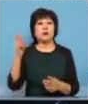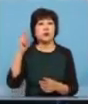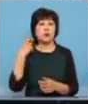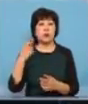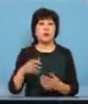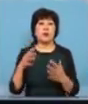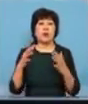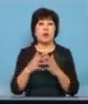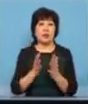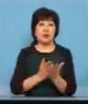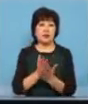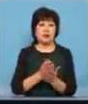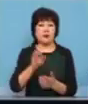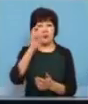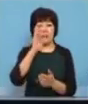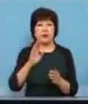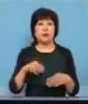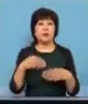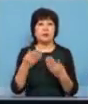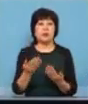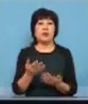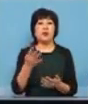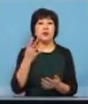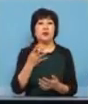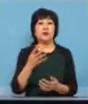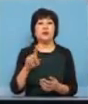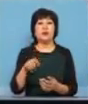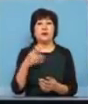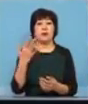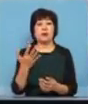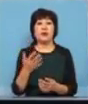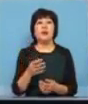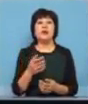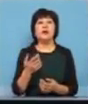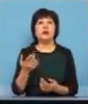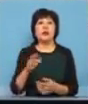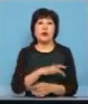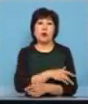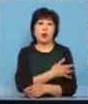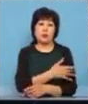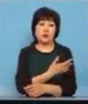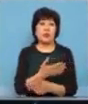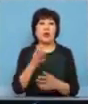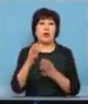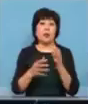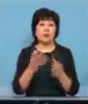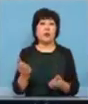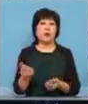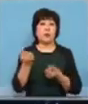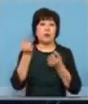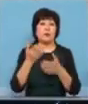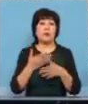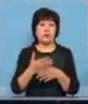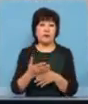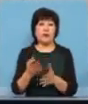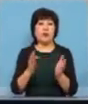ардагеріне мемлекеттен қолдау көрсетілуде. Мәселен, ай сайын 4,5 айлық есептік көрсеткіш көлемінде коммуналдық қызметтерге әлеуметтік қолдау беріледі. Әрі жыл